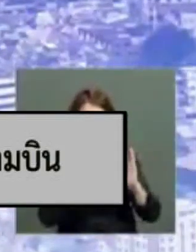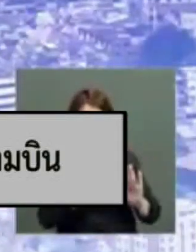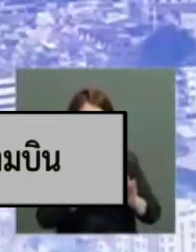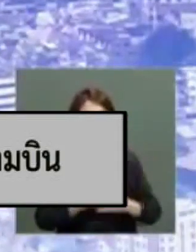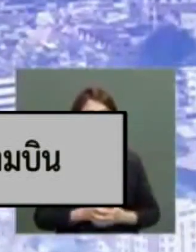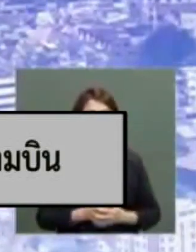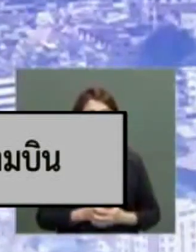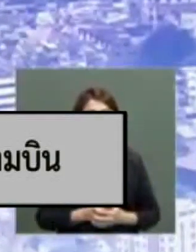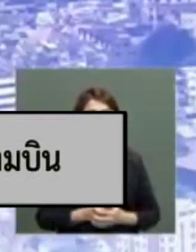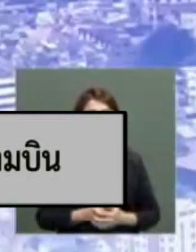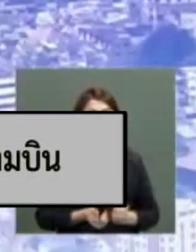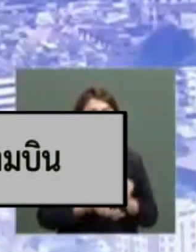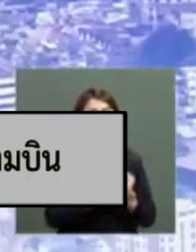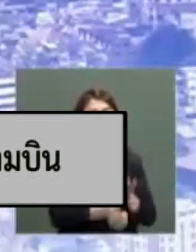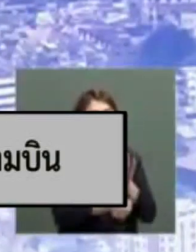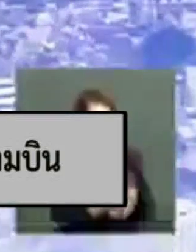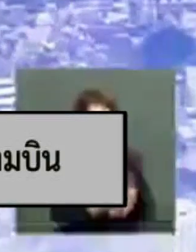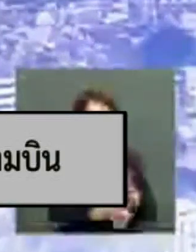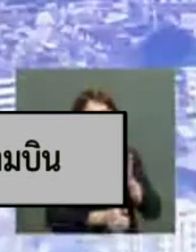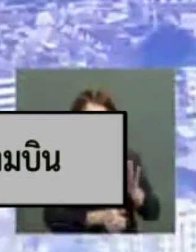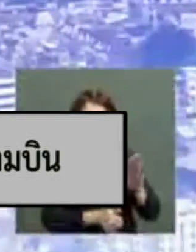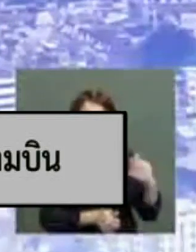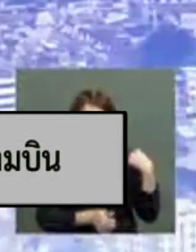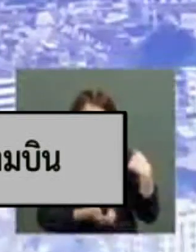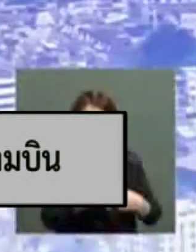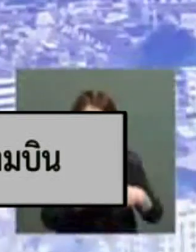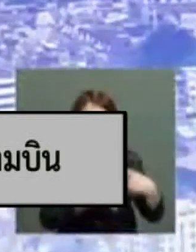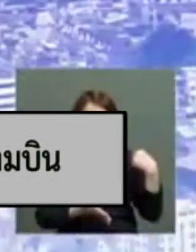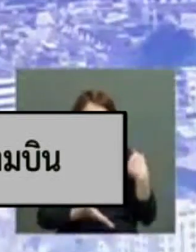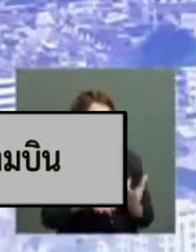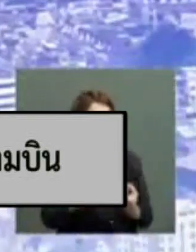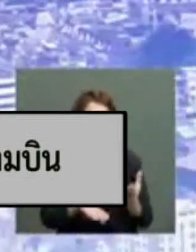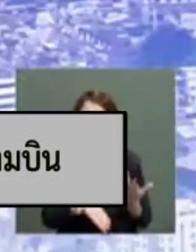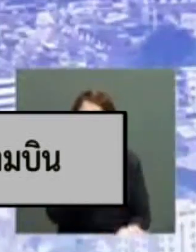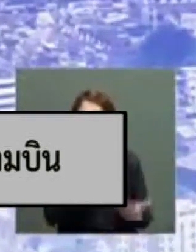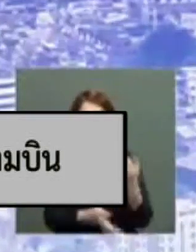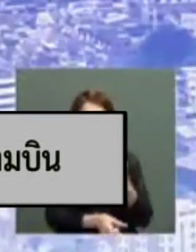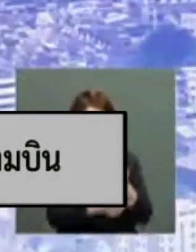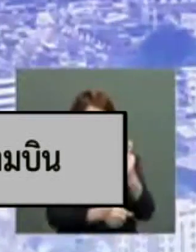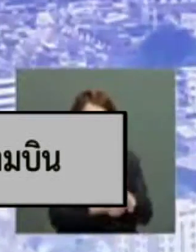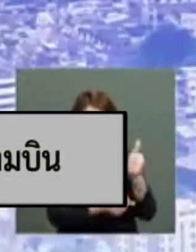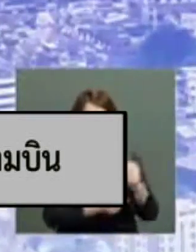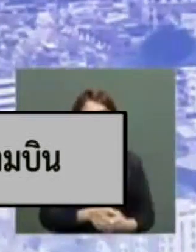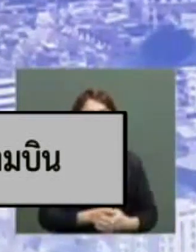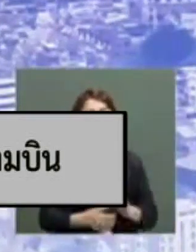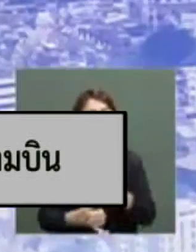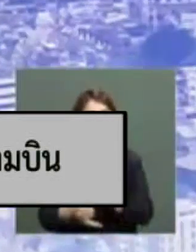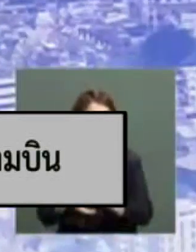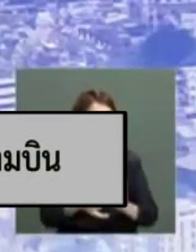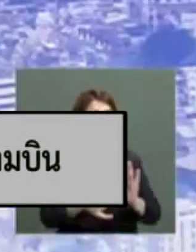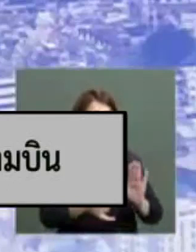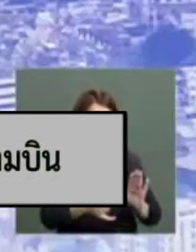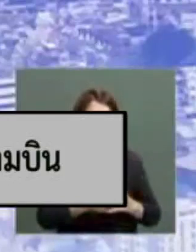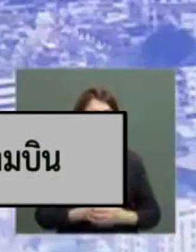ที่ดูแลสุขภาพที่ท่านมีถ้ามีประกันอะไรก็ว่าแต่และว่าเป็นตามตัวบุคคลกันไปก็ไปดูแลกัน